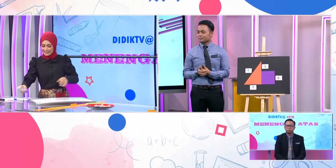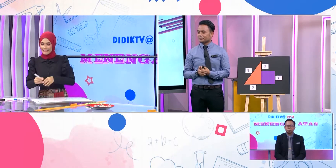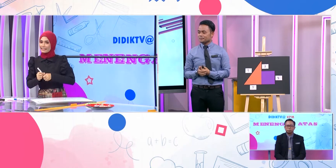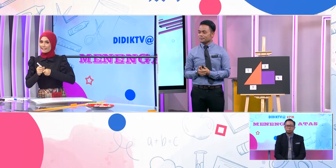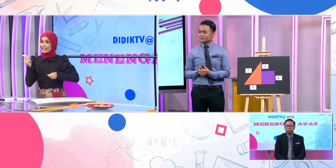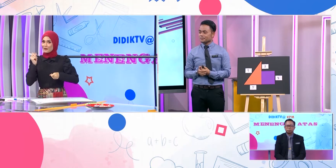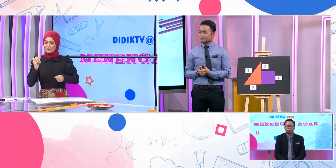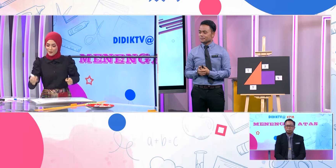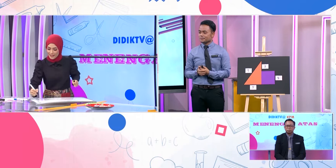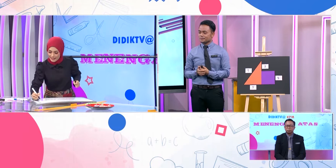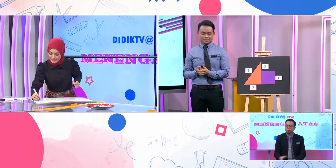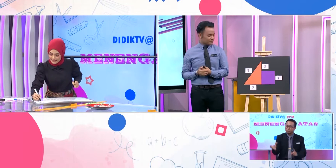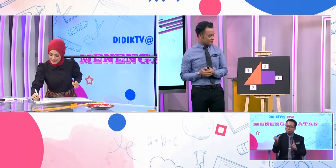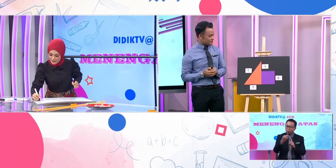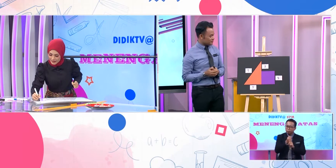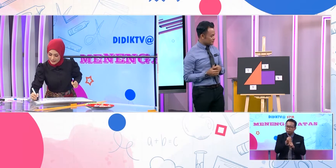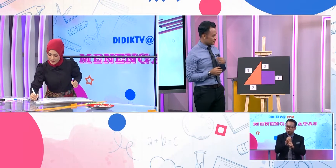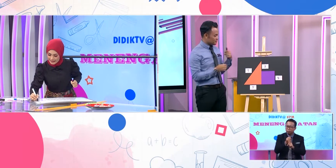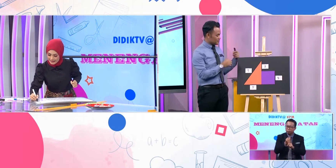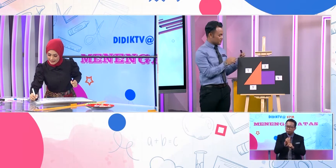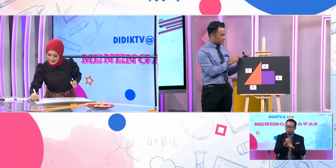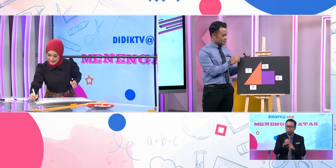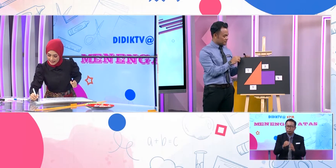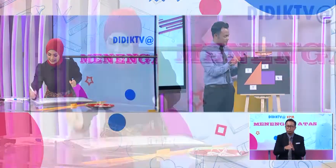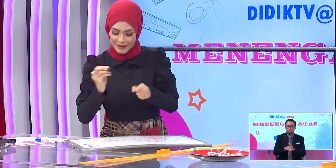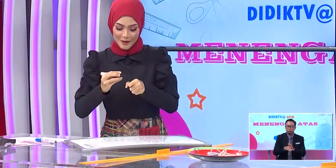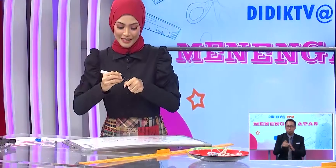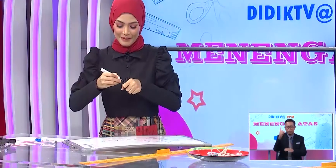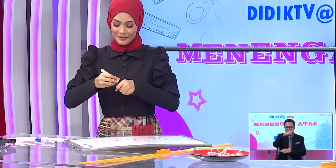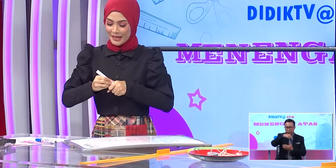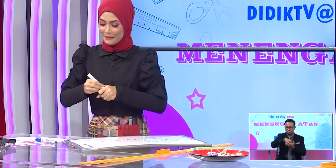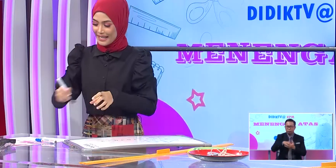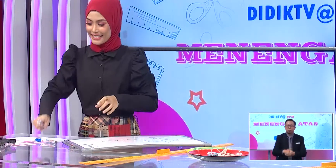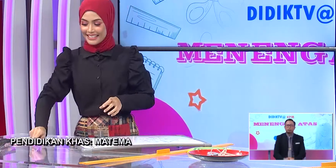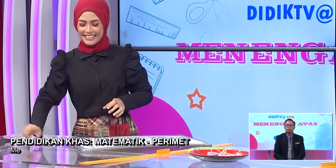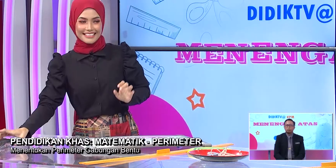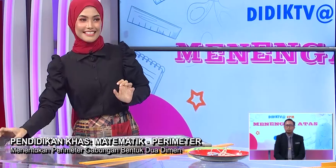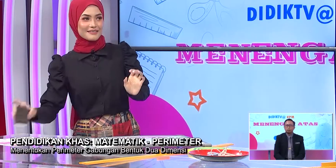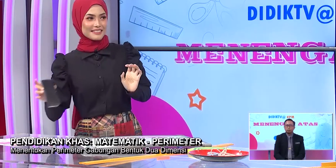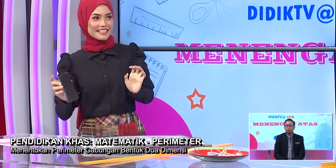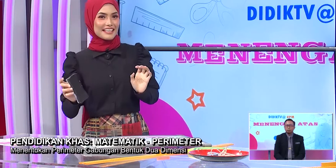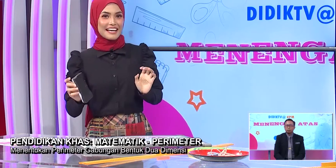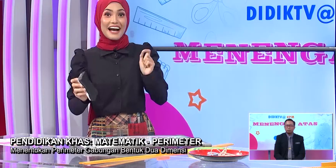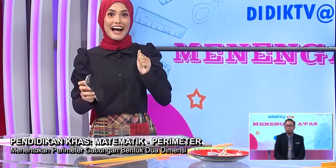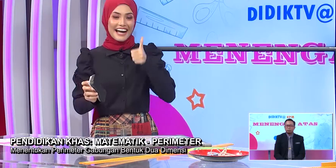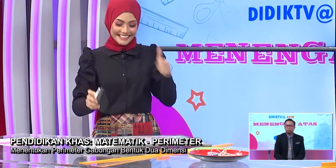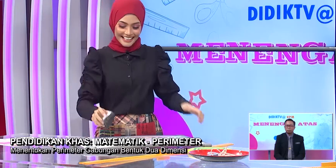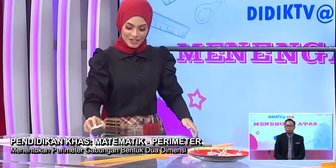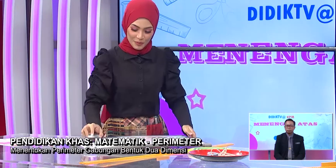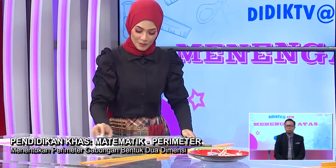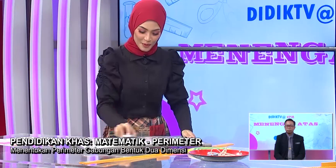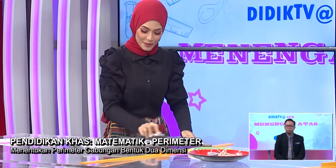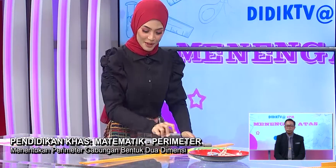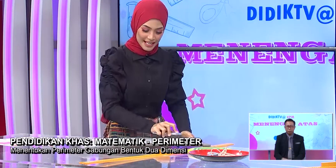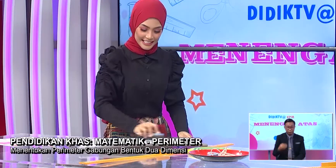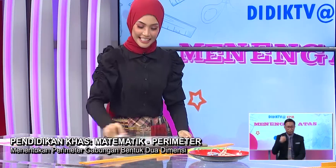matiin telah saya kumpul sepanjang sesi hari ini Oke Baik disertai bersedia atau tidak ada